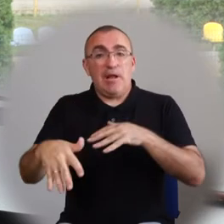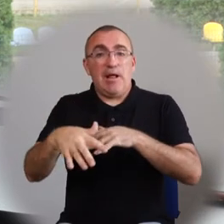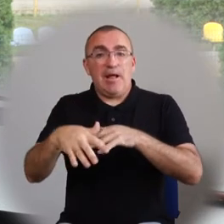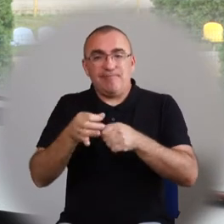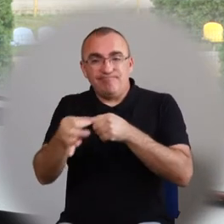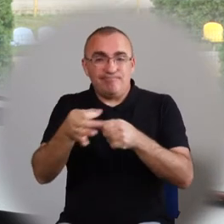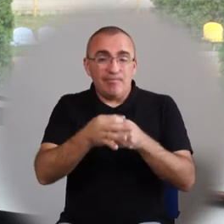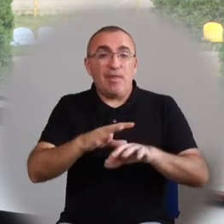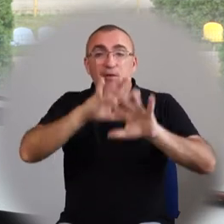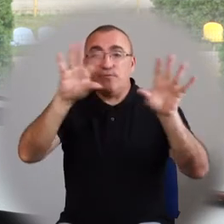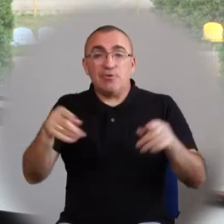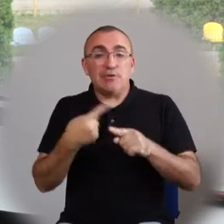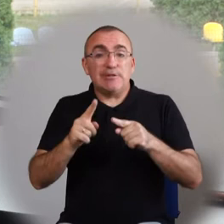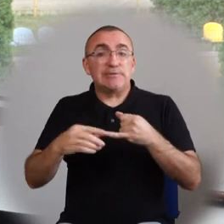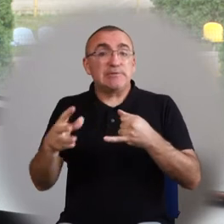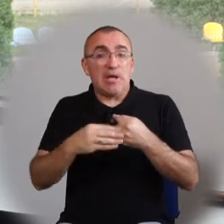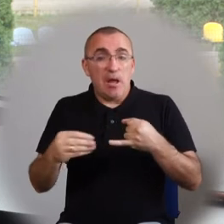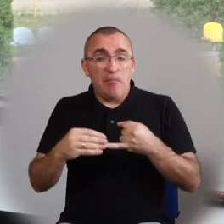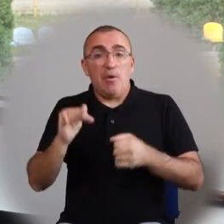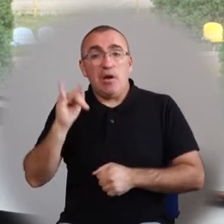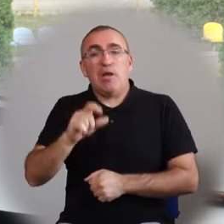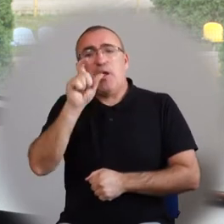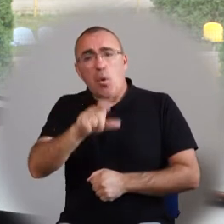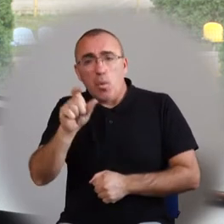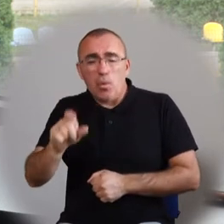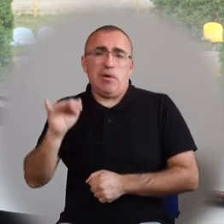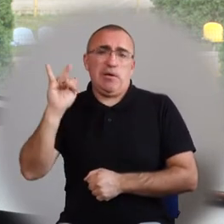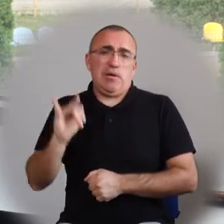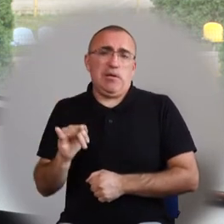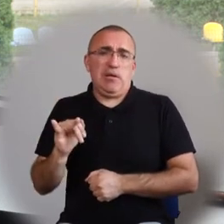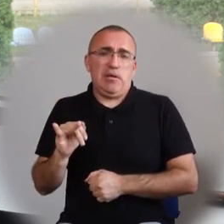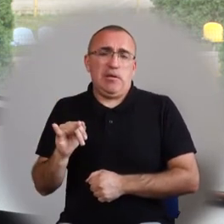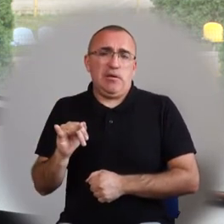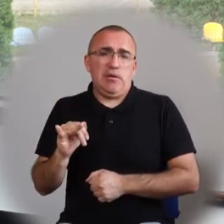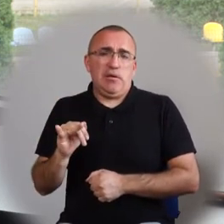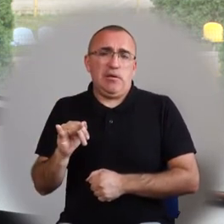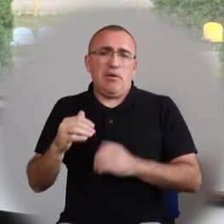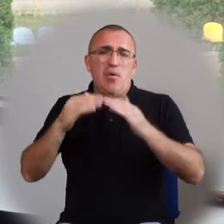сільгосппризначення, землі населених пунктів і все, що на цих землях, і людей, і